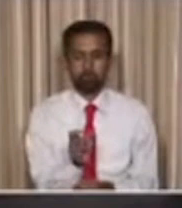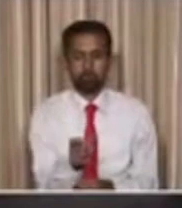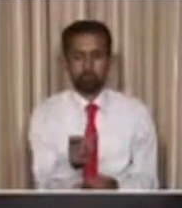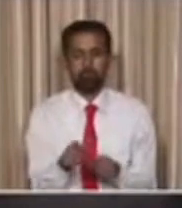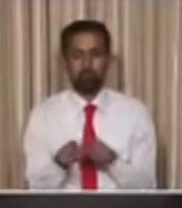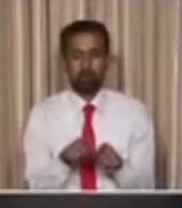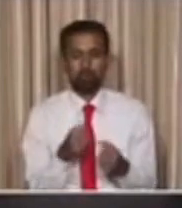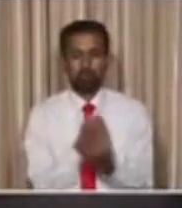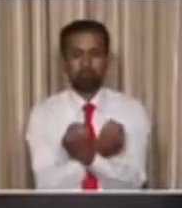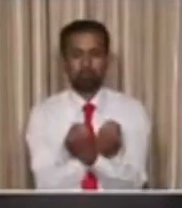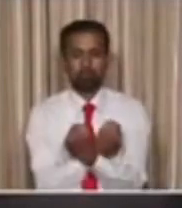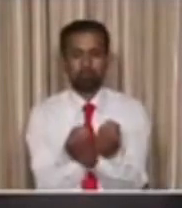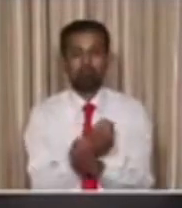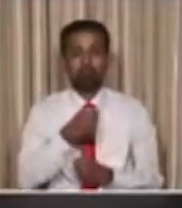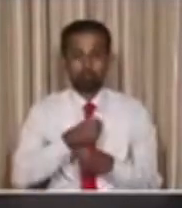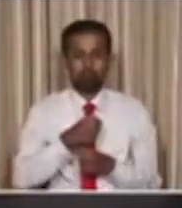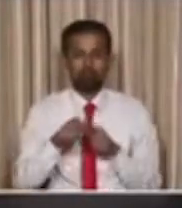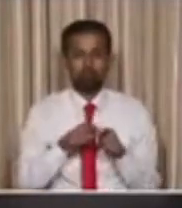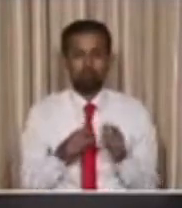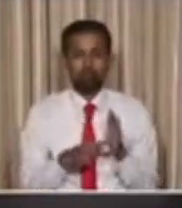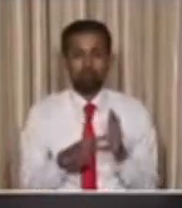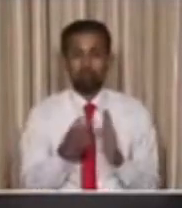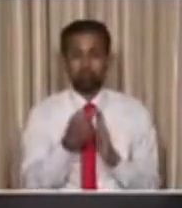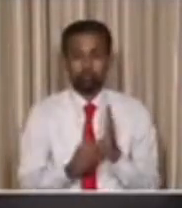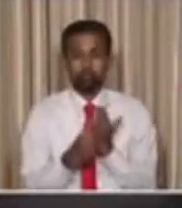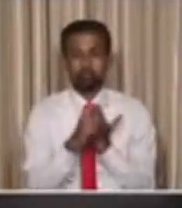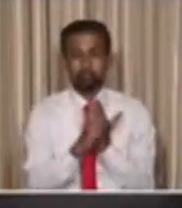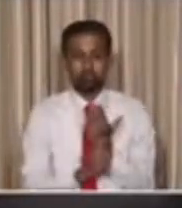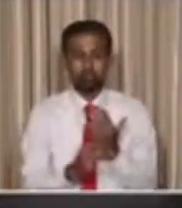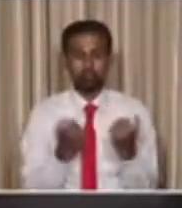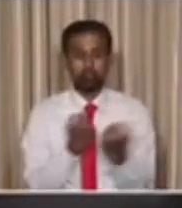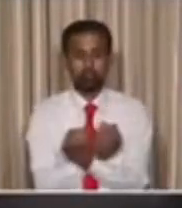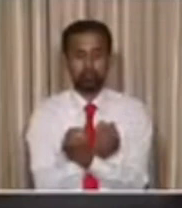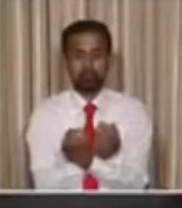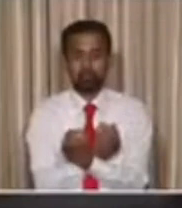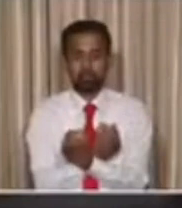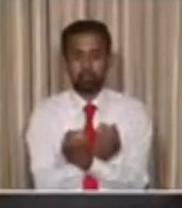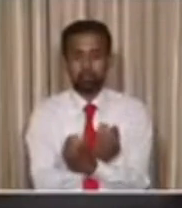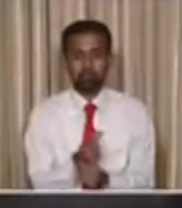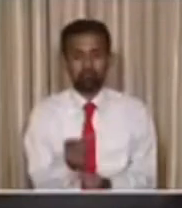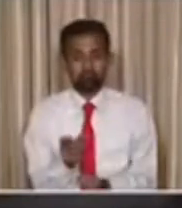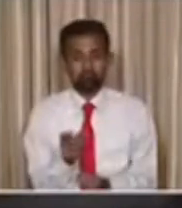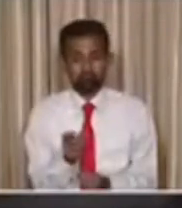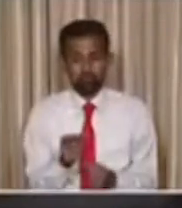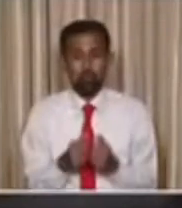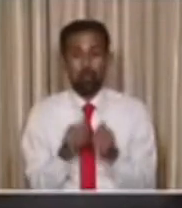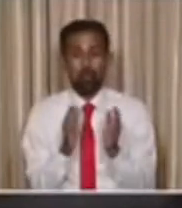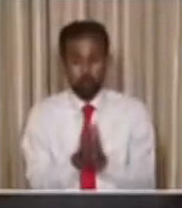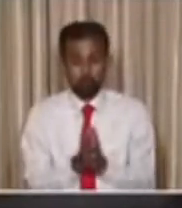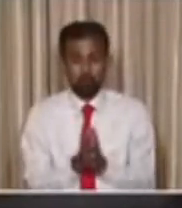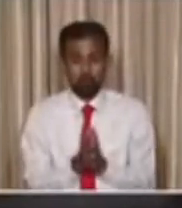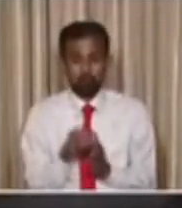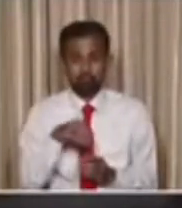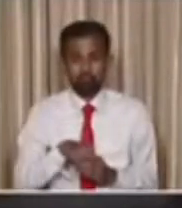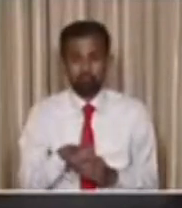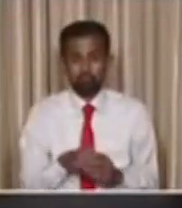මේක පොලිස් රාජ්‍යයක් බවට පත් කරන්න මේක නීති රීති අනපනත් පොලිස් මර්ධනය මේ සියලුම දේවල් තුළ